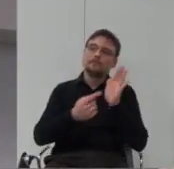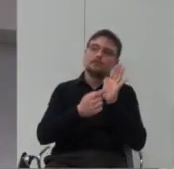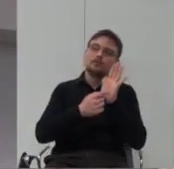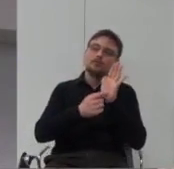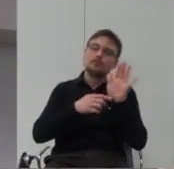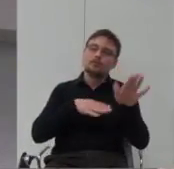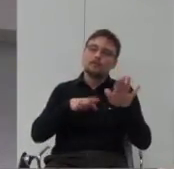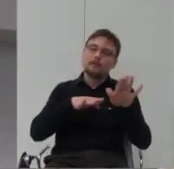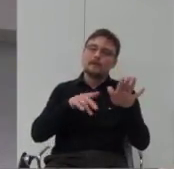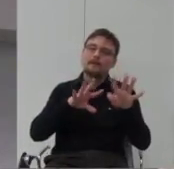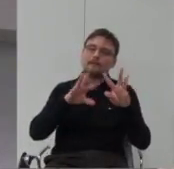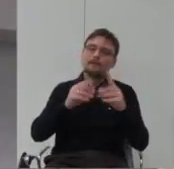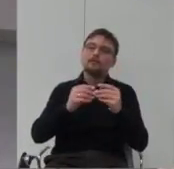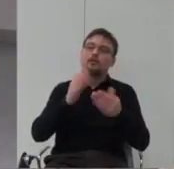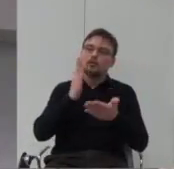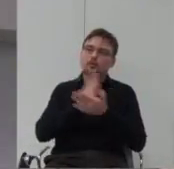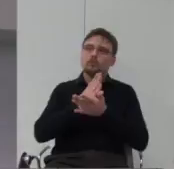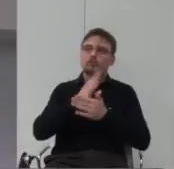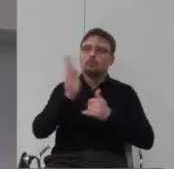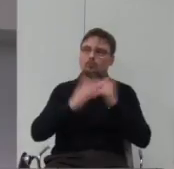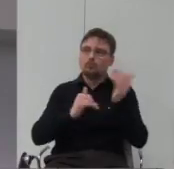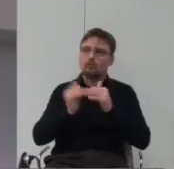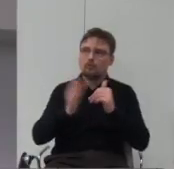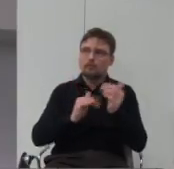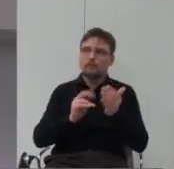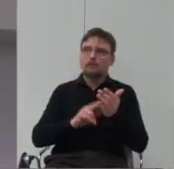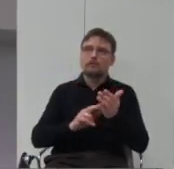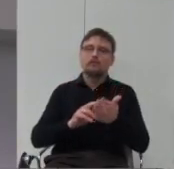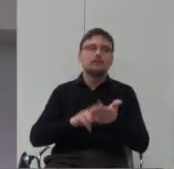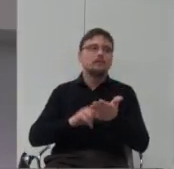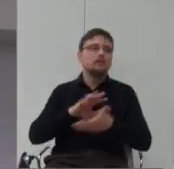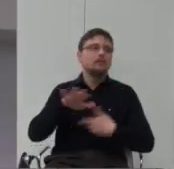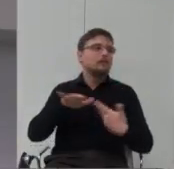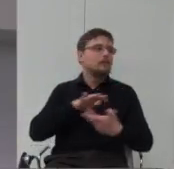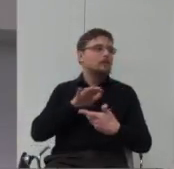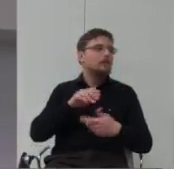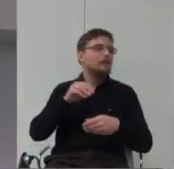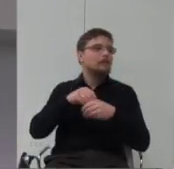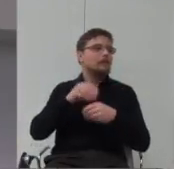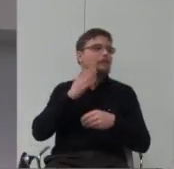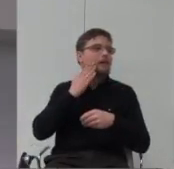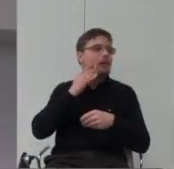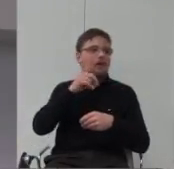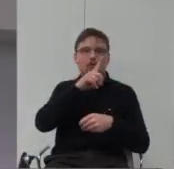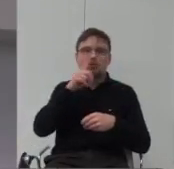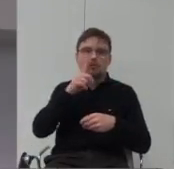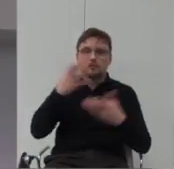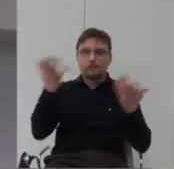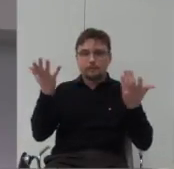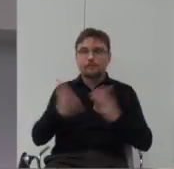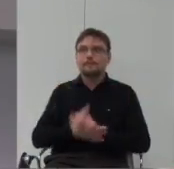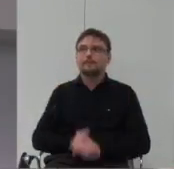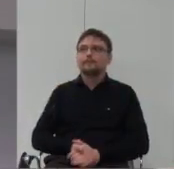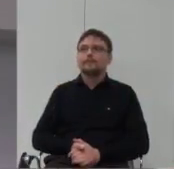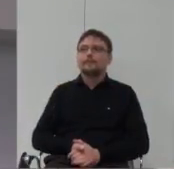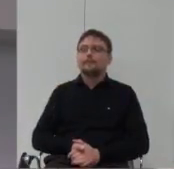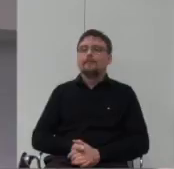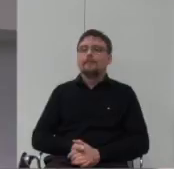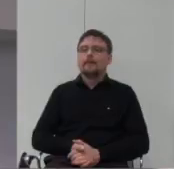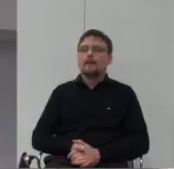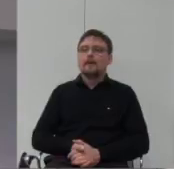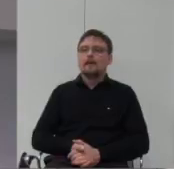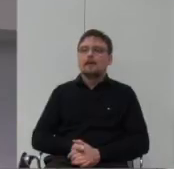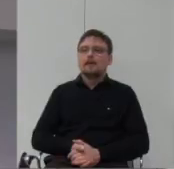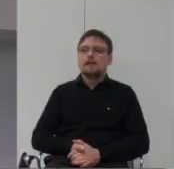proponowane, czy jako reakcja na zmiany klimatyczne są takie miejsca. To są wszystko miejsca istniejące na świecie, gdzie